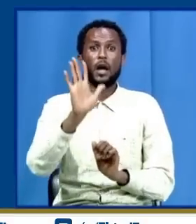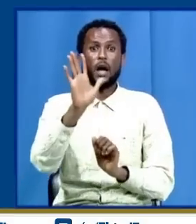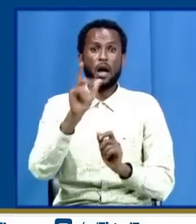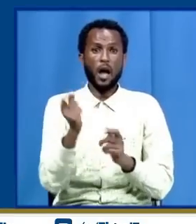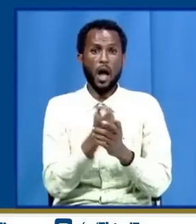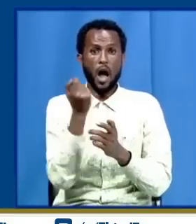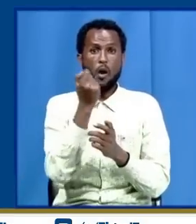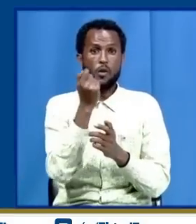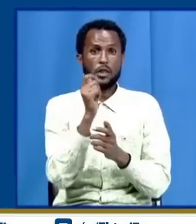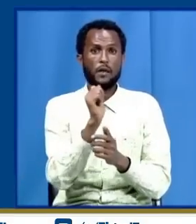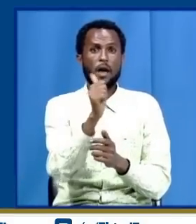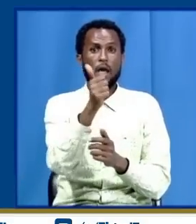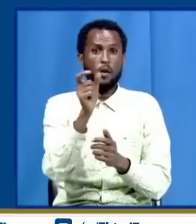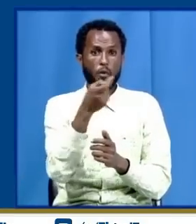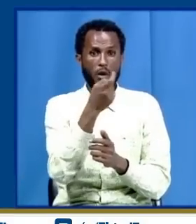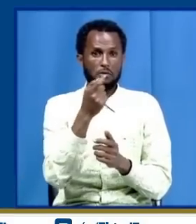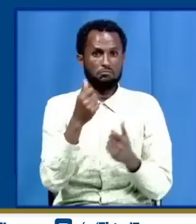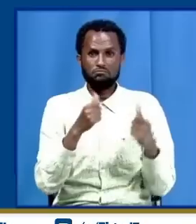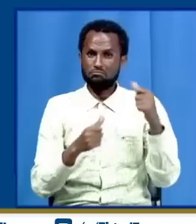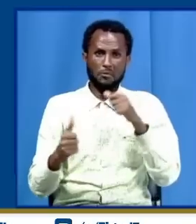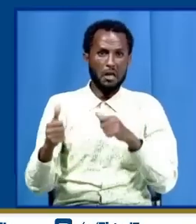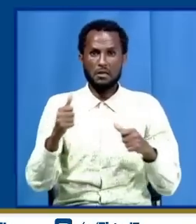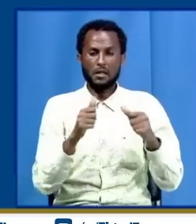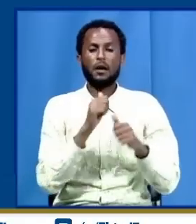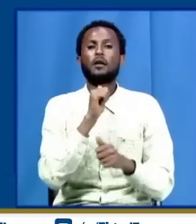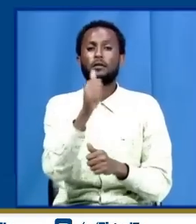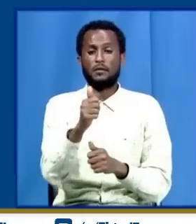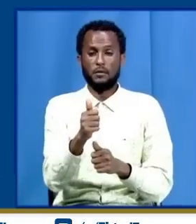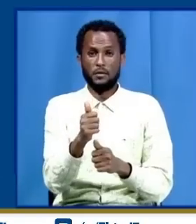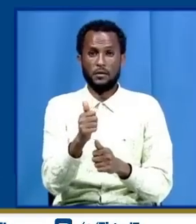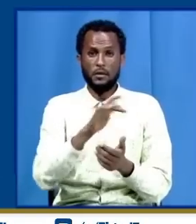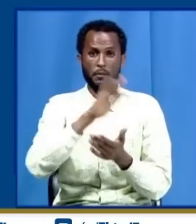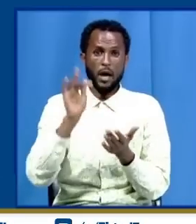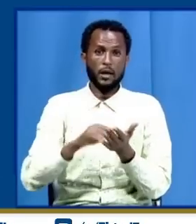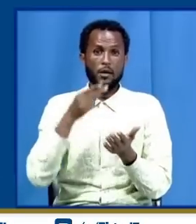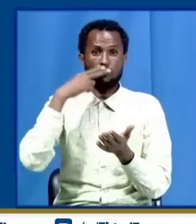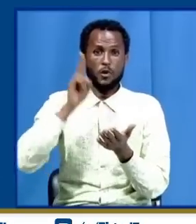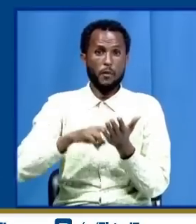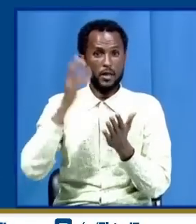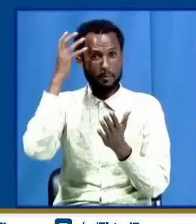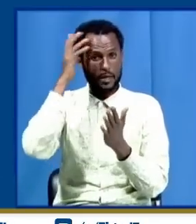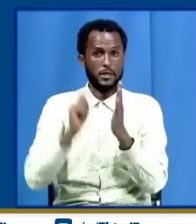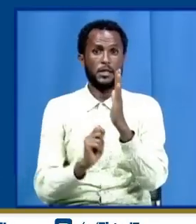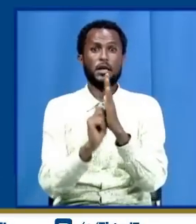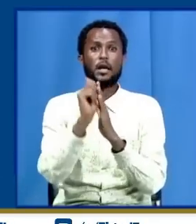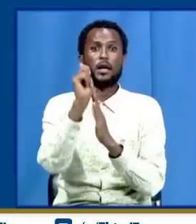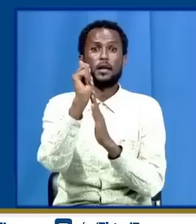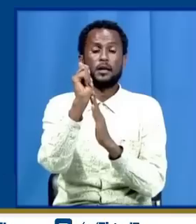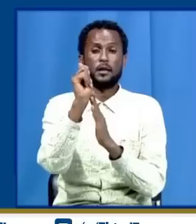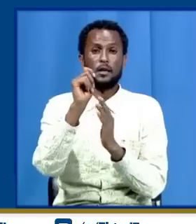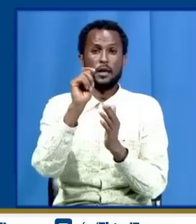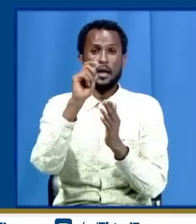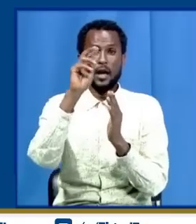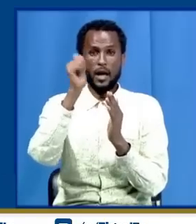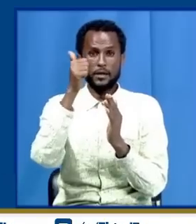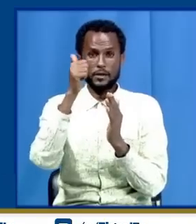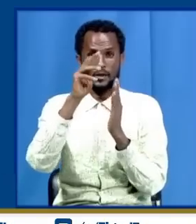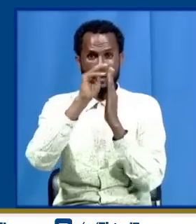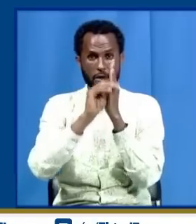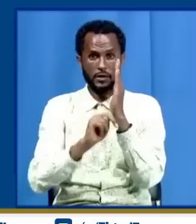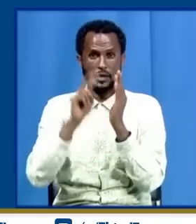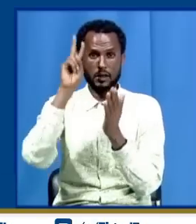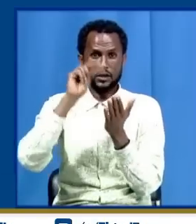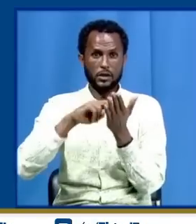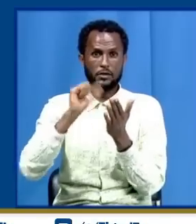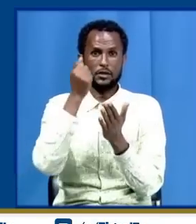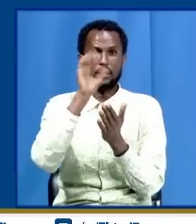نات كامخانو أيت أراترن ما خلاي كوماند من قست تقراي عسرت مسكرم كلتا